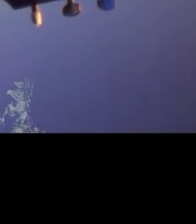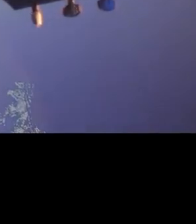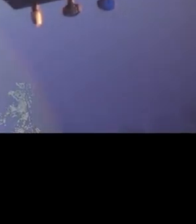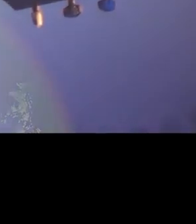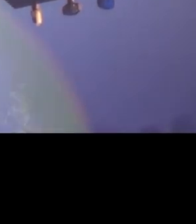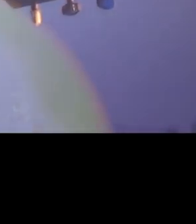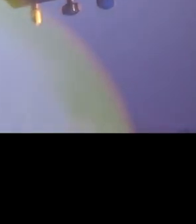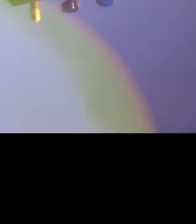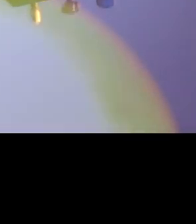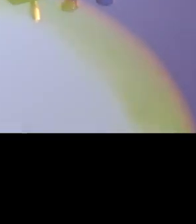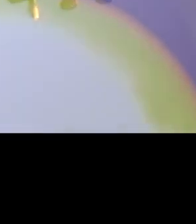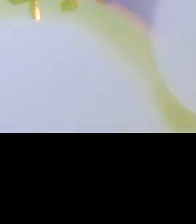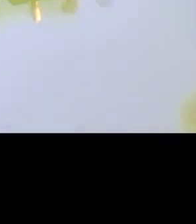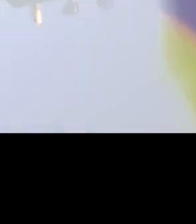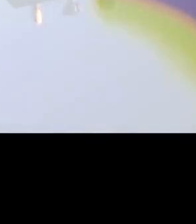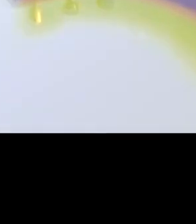ćeš